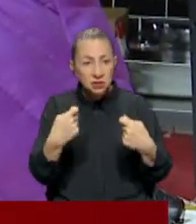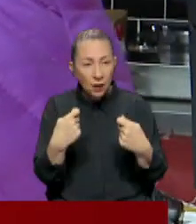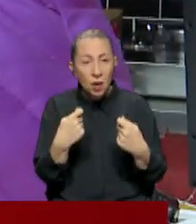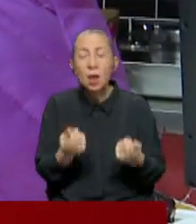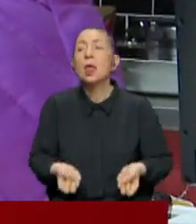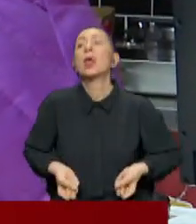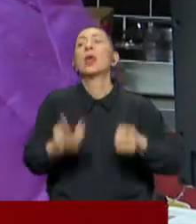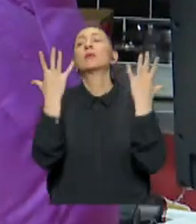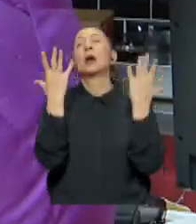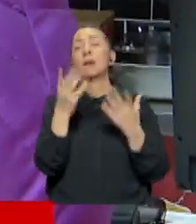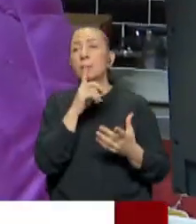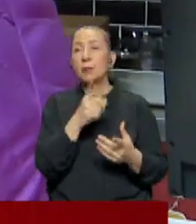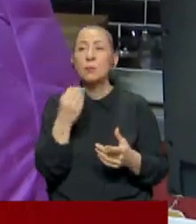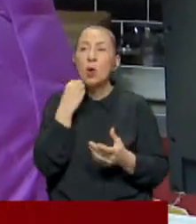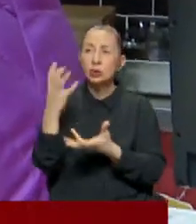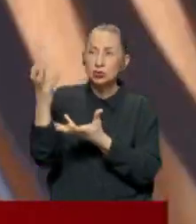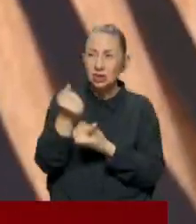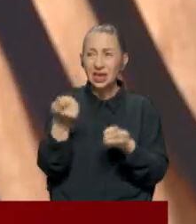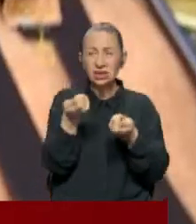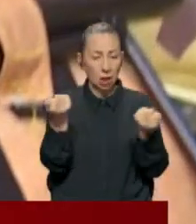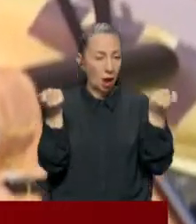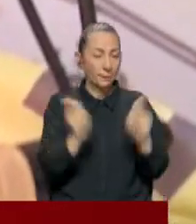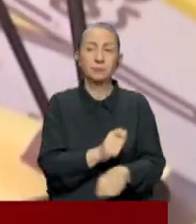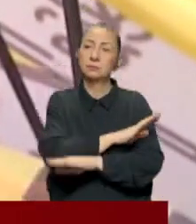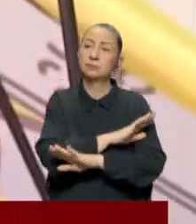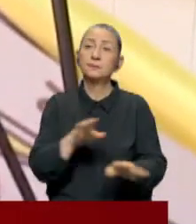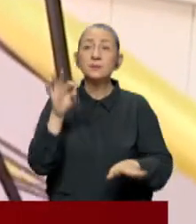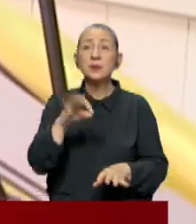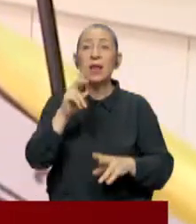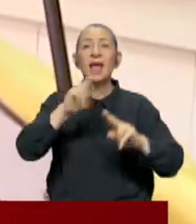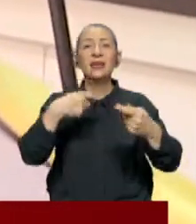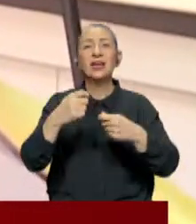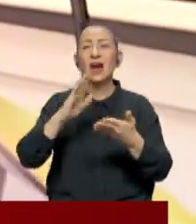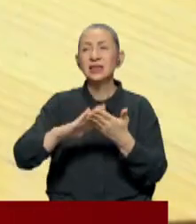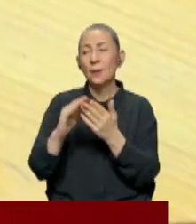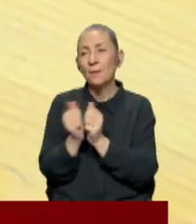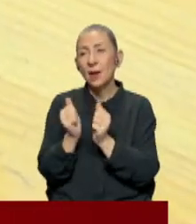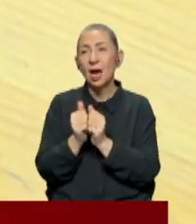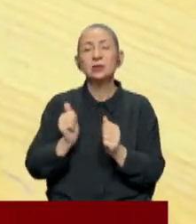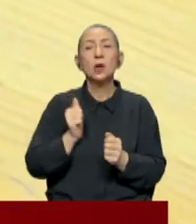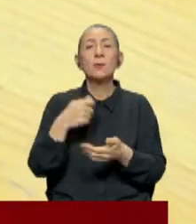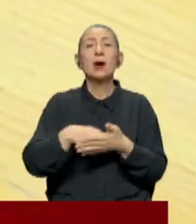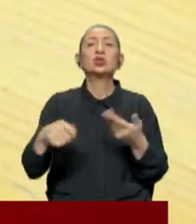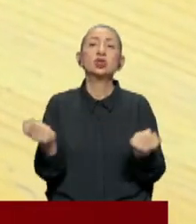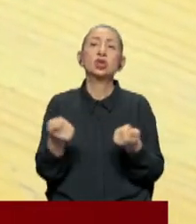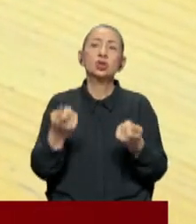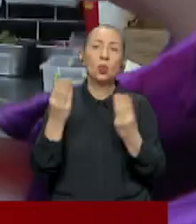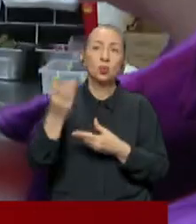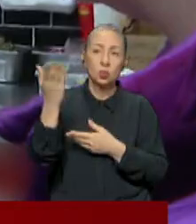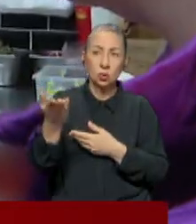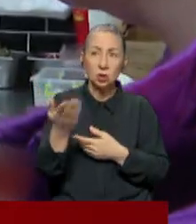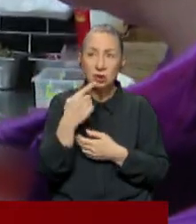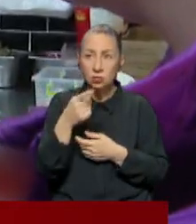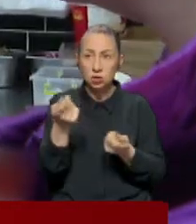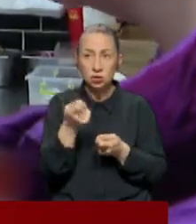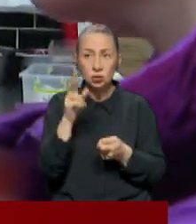maliyetlerinin altından kalkamadı, borçlandı, iş yerini kapattı. Şimdi bir esnaf arkadaşının yanında asgari ücretli çalışan oldu. Dedim